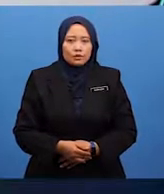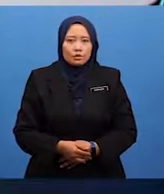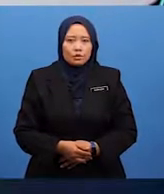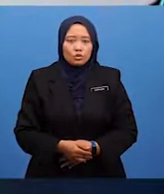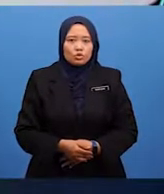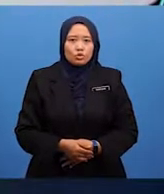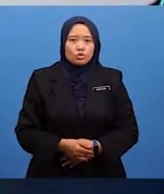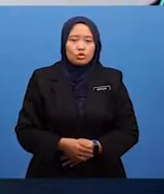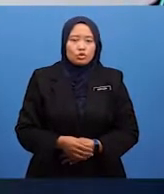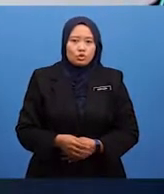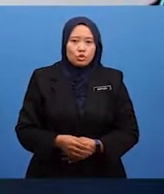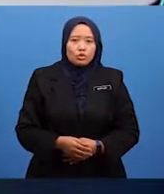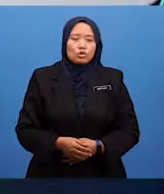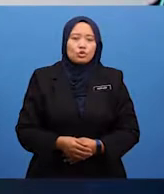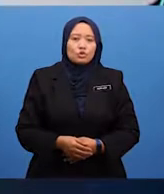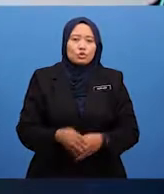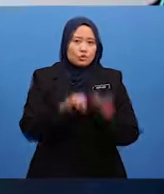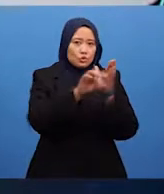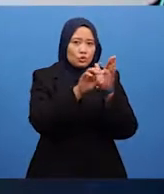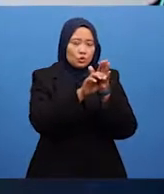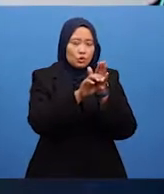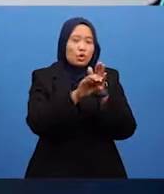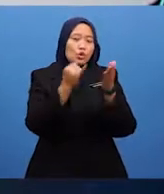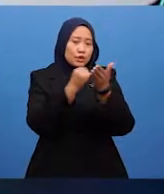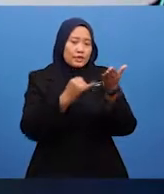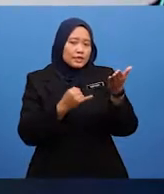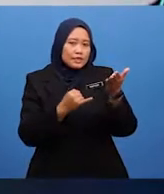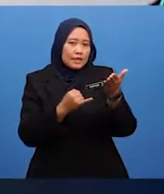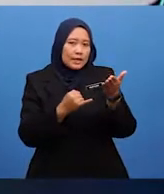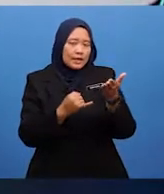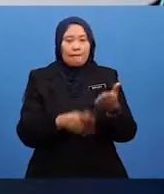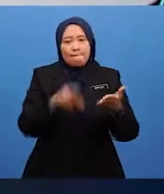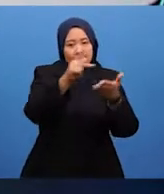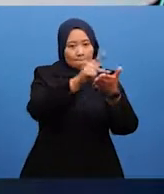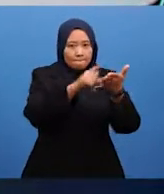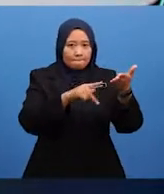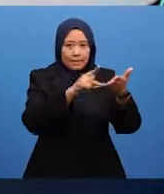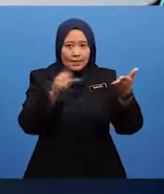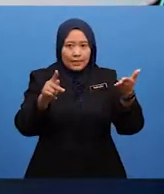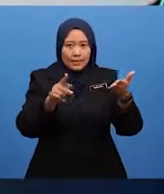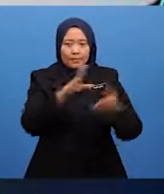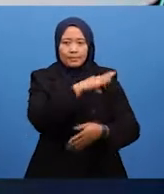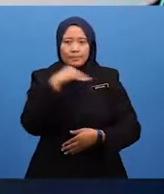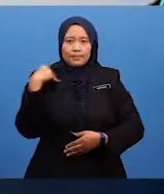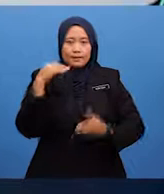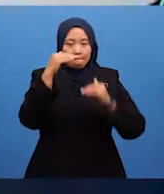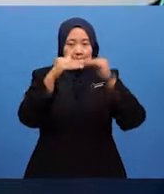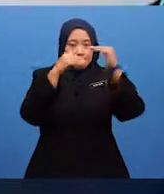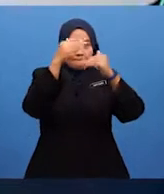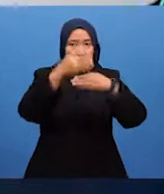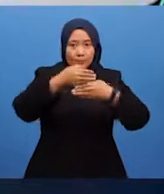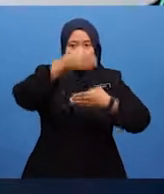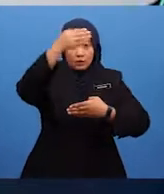lukisan pelan dan bangunan beton juga Betul sekali ha bijak cenghay ke tak bijak dikasih nilai